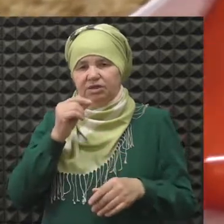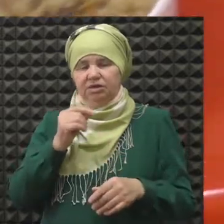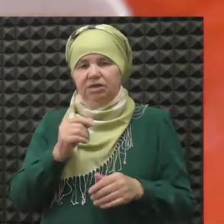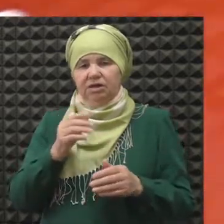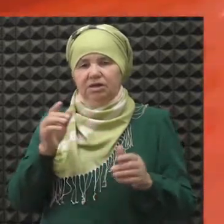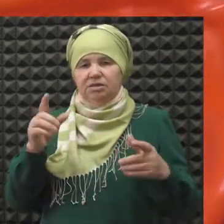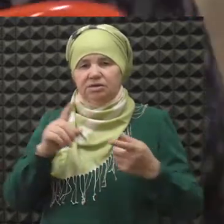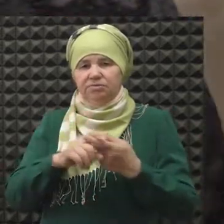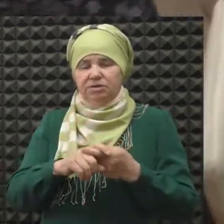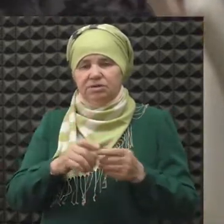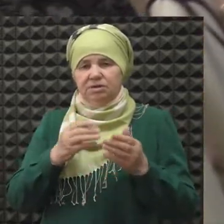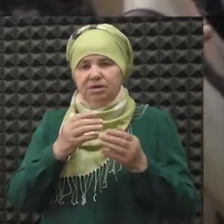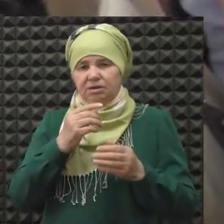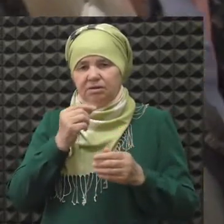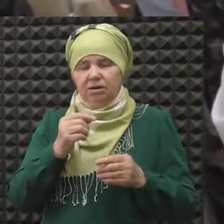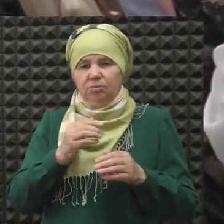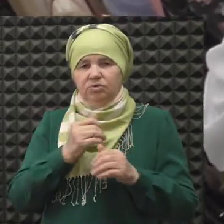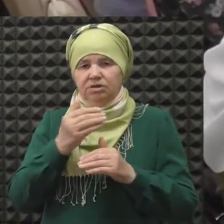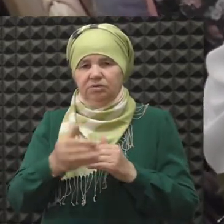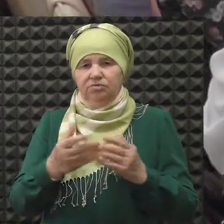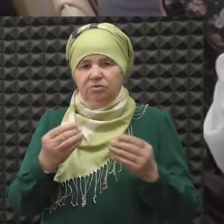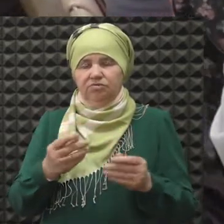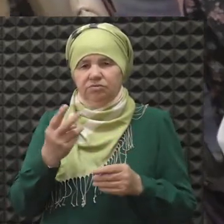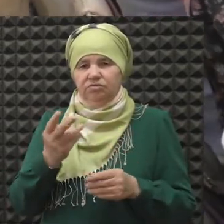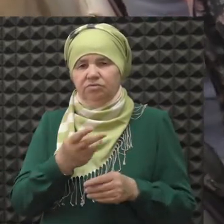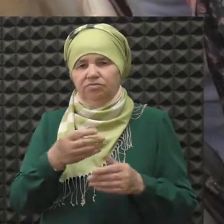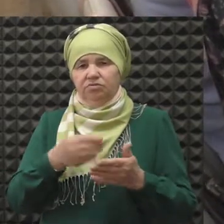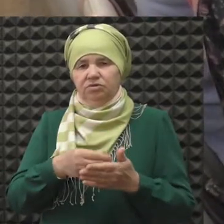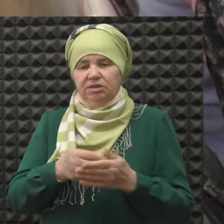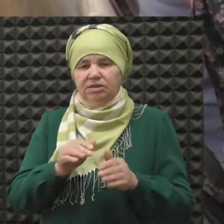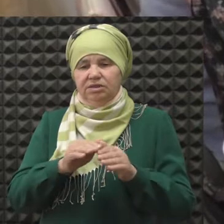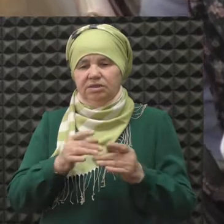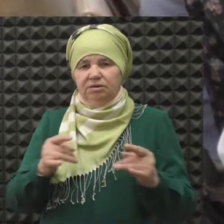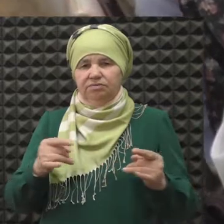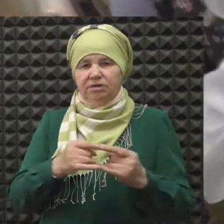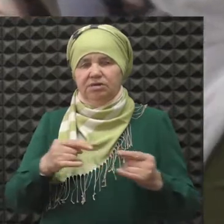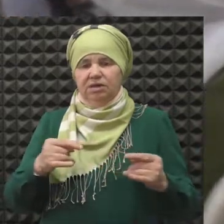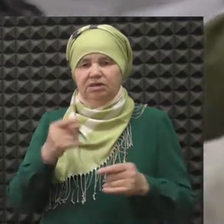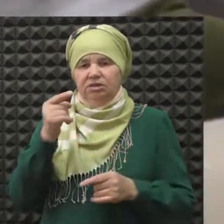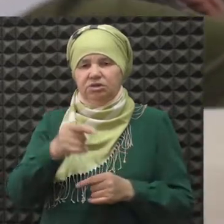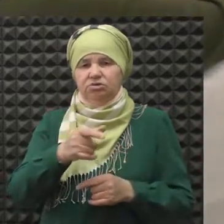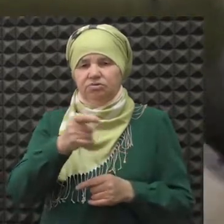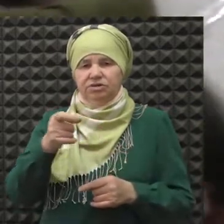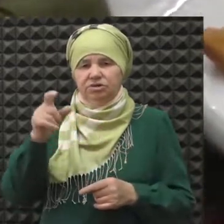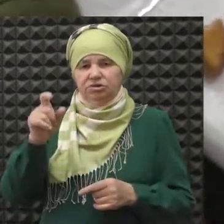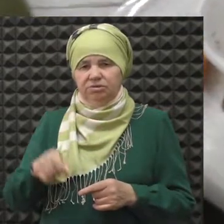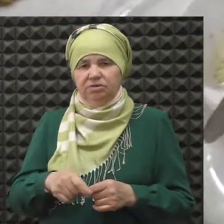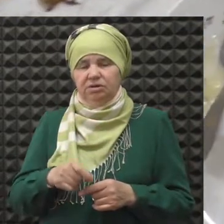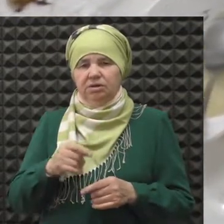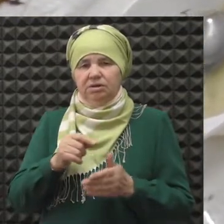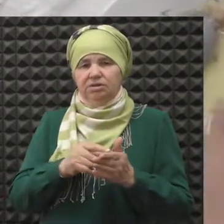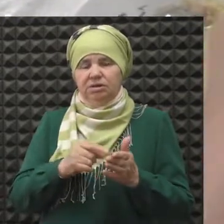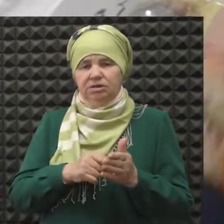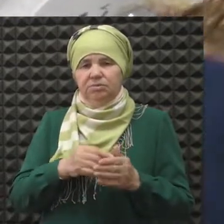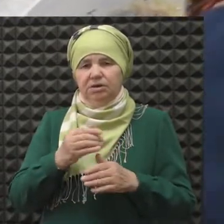Для совместного разговения после дневного поста в двух шатрах фонда Ердам накрываются столы на 1200 человек. Делиться